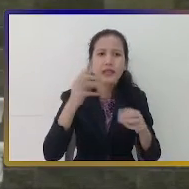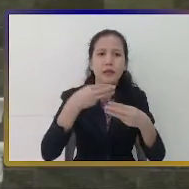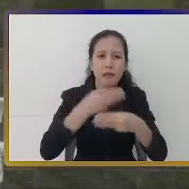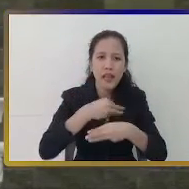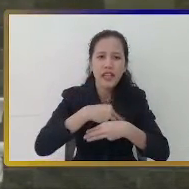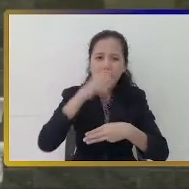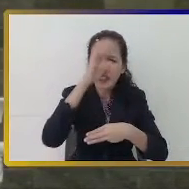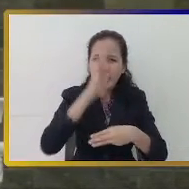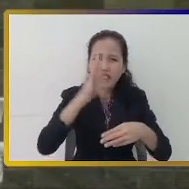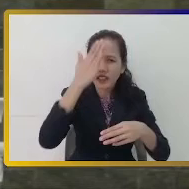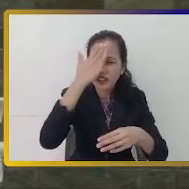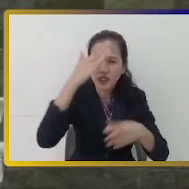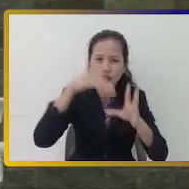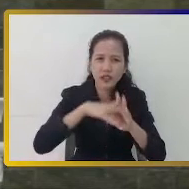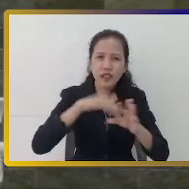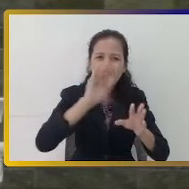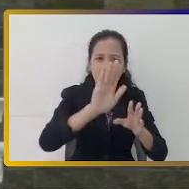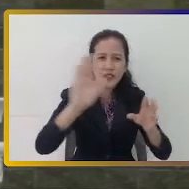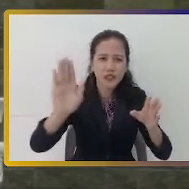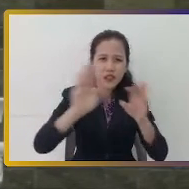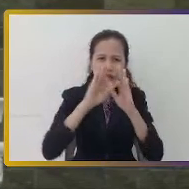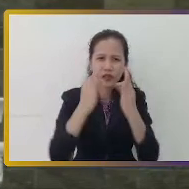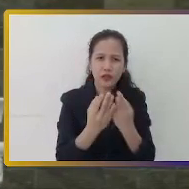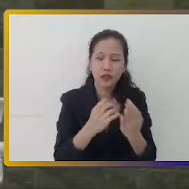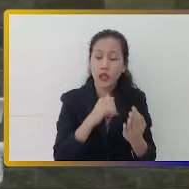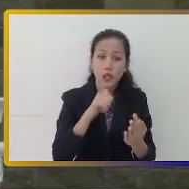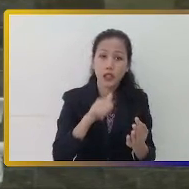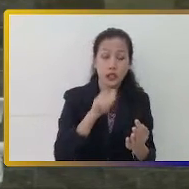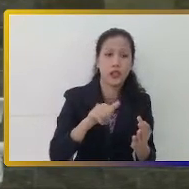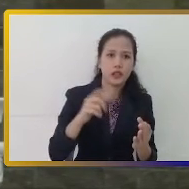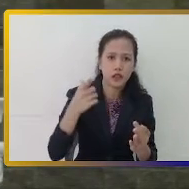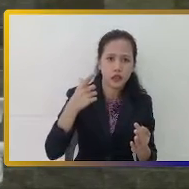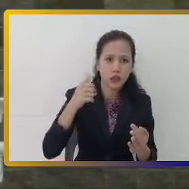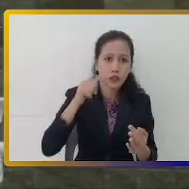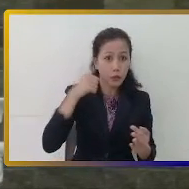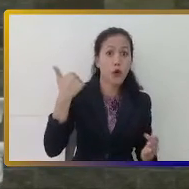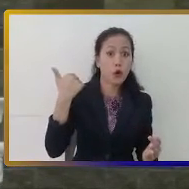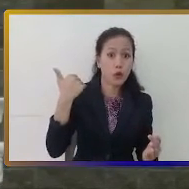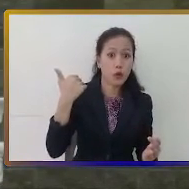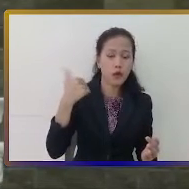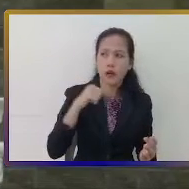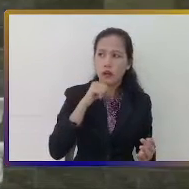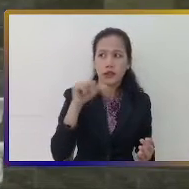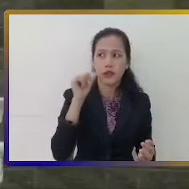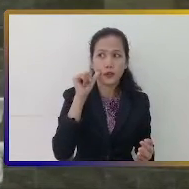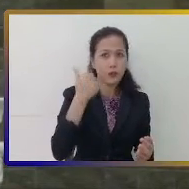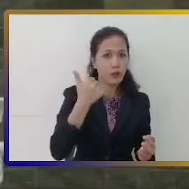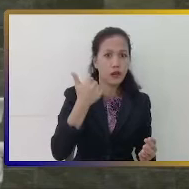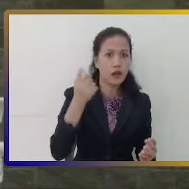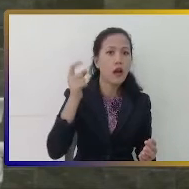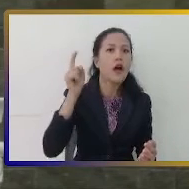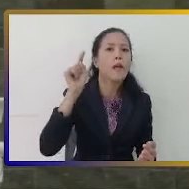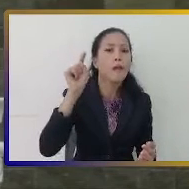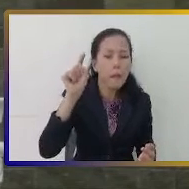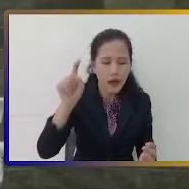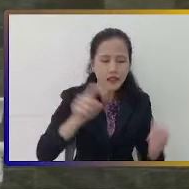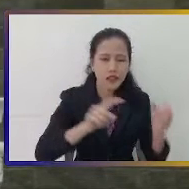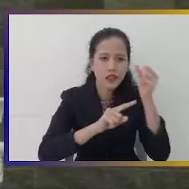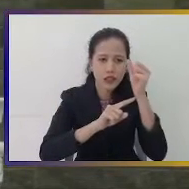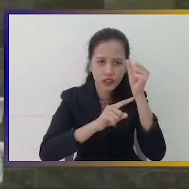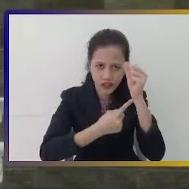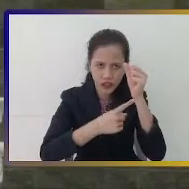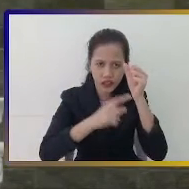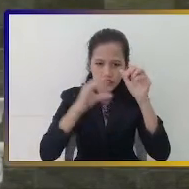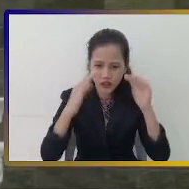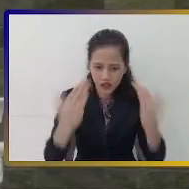today. Huwag po bukas, kapatid. Huwag na po bukas. Simulan po natin pakilala ang Diyos sa ating family ngayon na. Pagkat ang